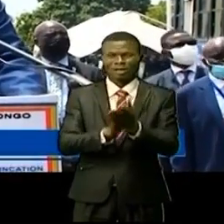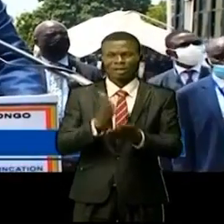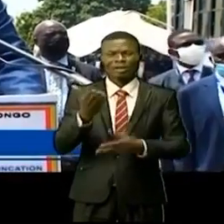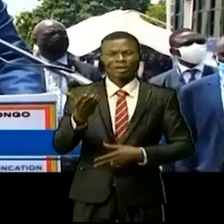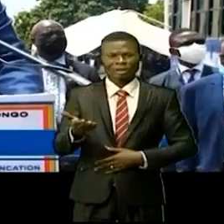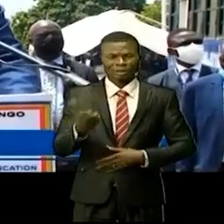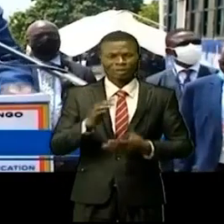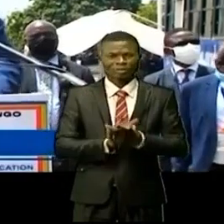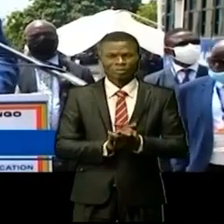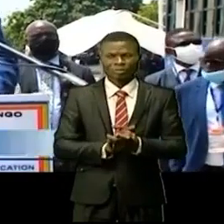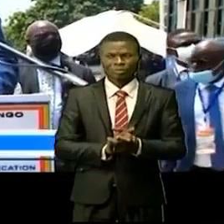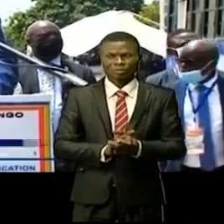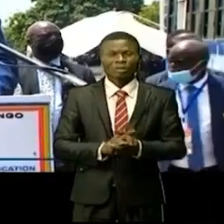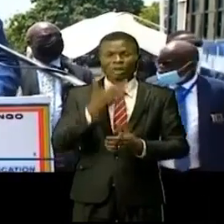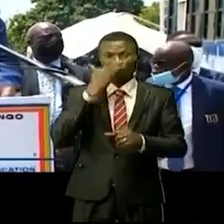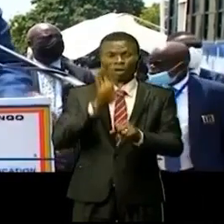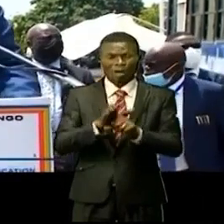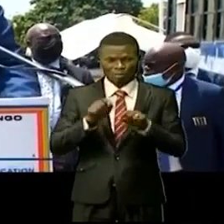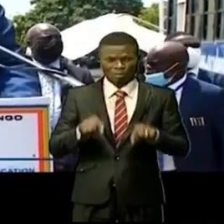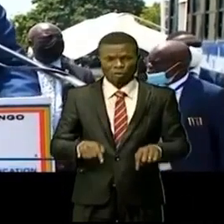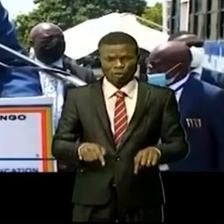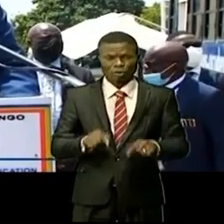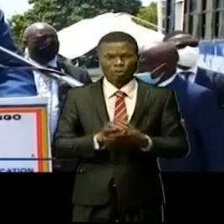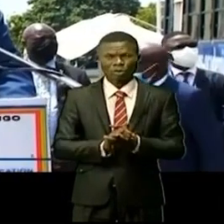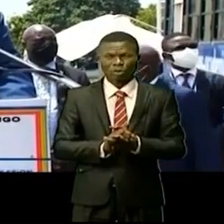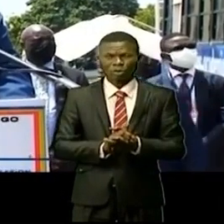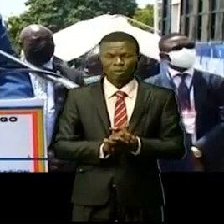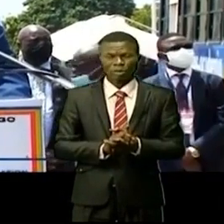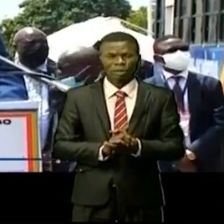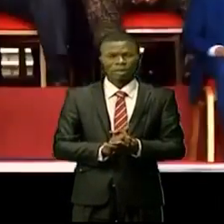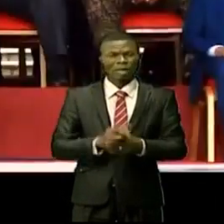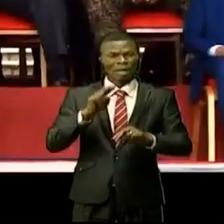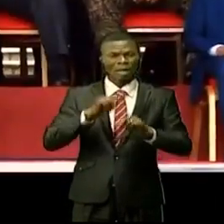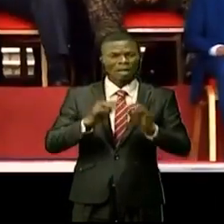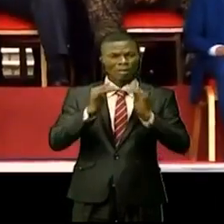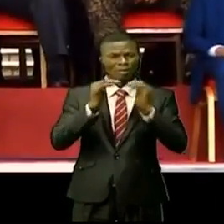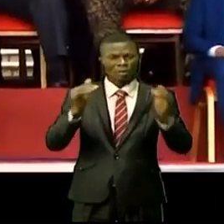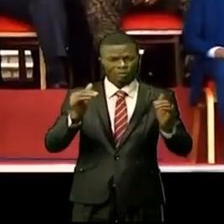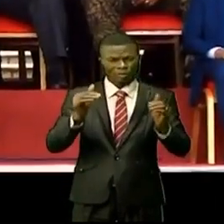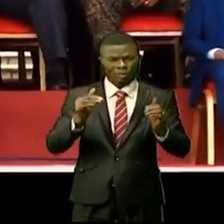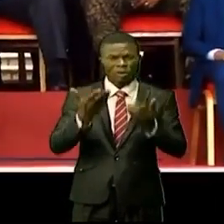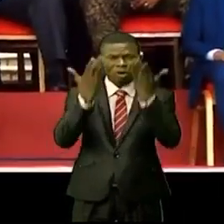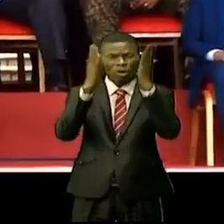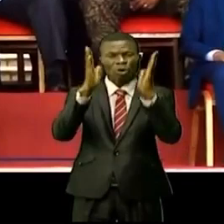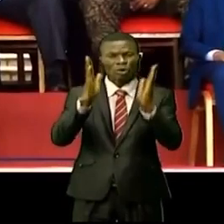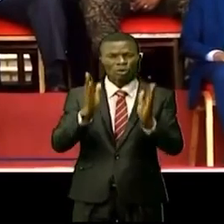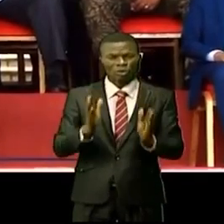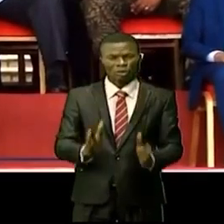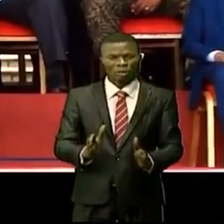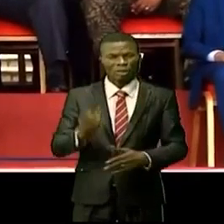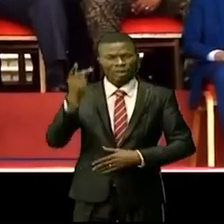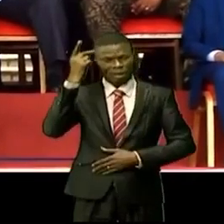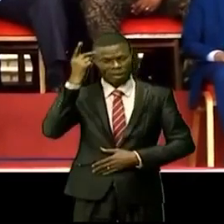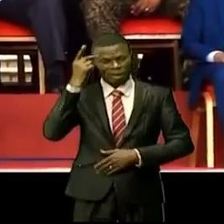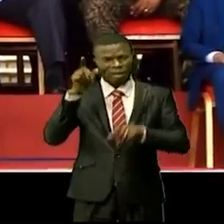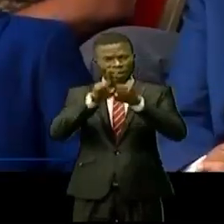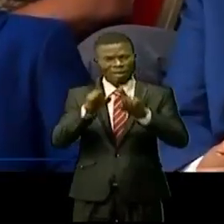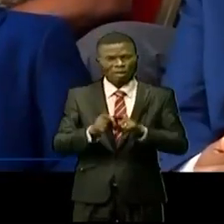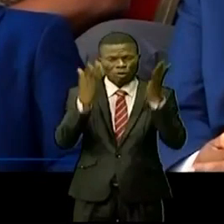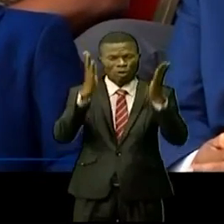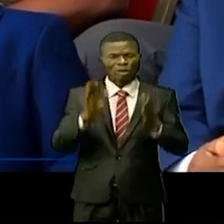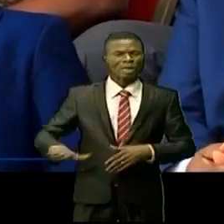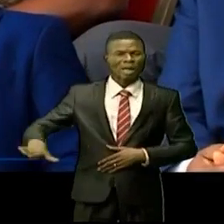La première des jours, de faciliter la mobilité des étudiants de Kinshasa et de l'ensemble du